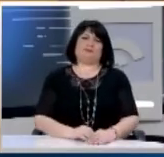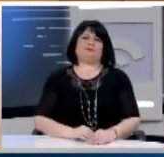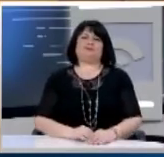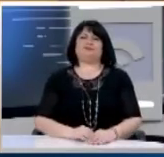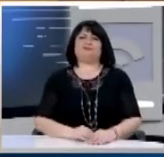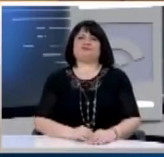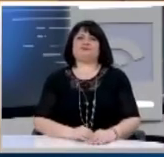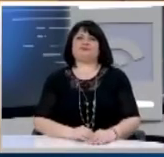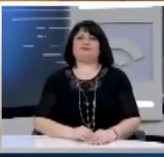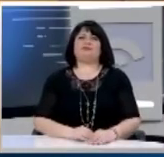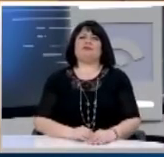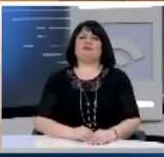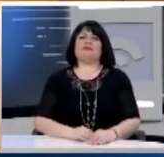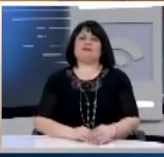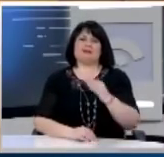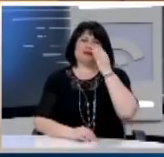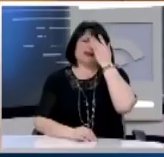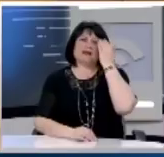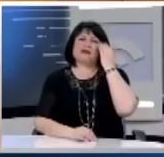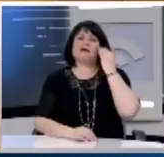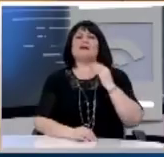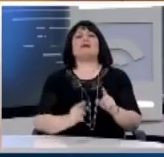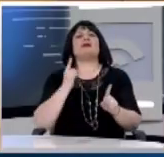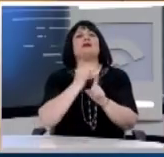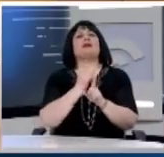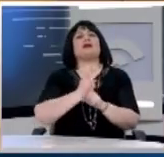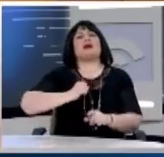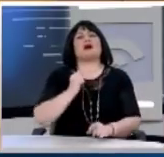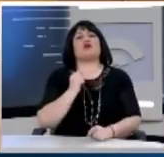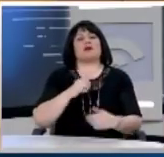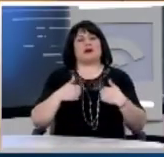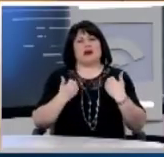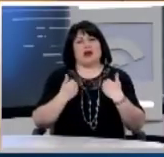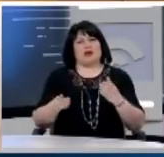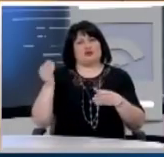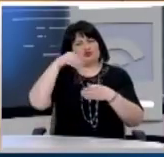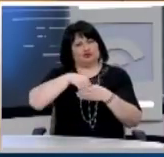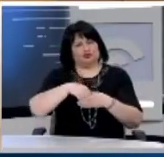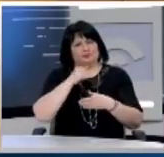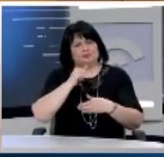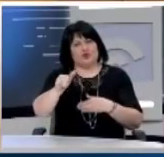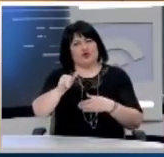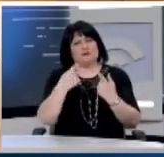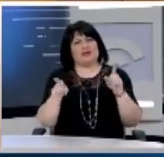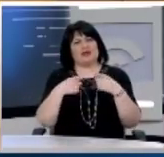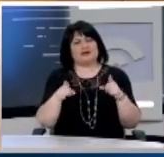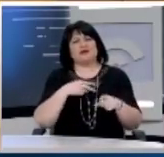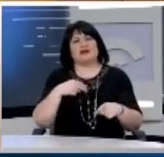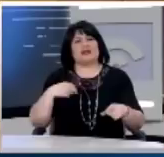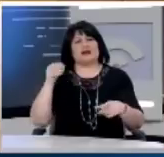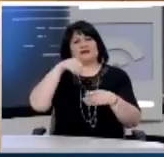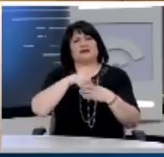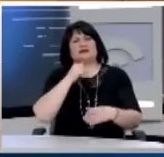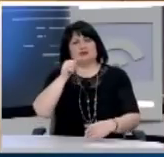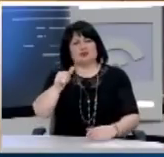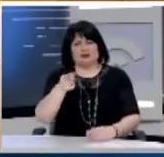Η ειδική αγωγή και τους νέους που βάζουμε τώρα να δουλεύουν μονίμως, τους δασκάλους και τους καθηγητές, είναι